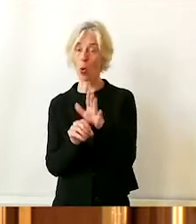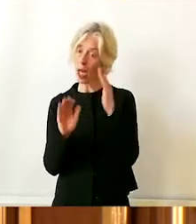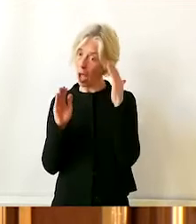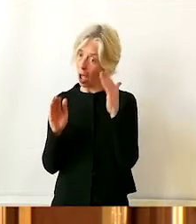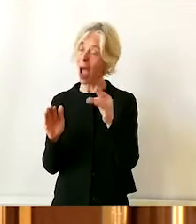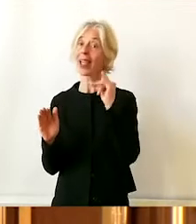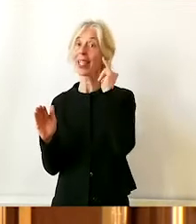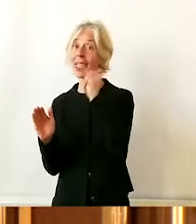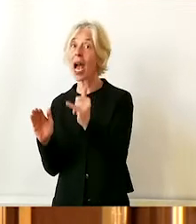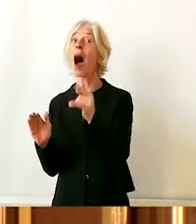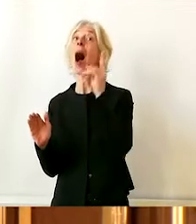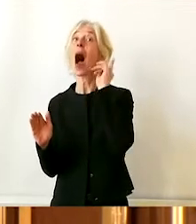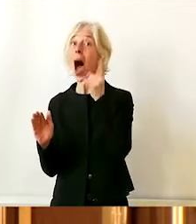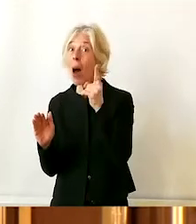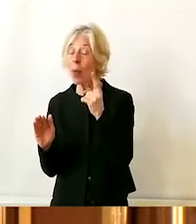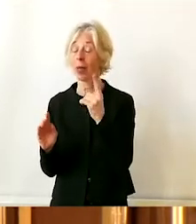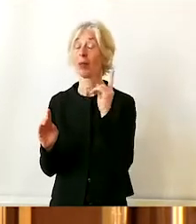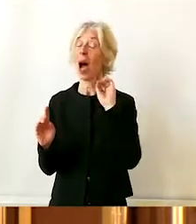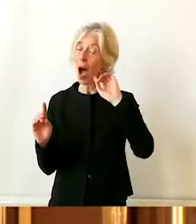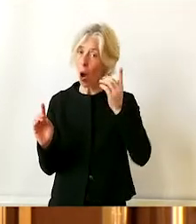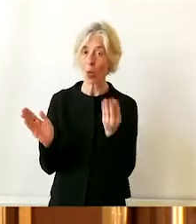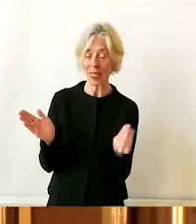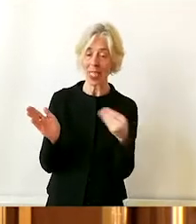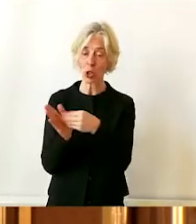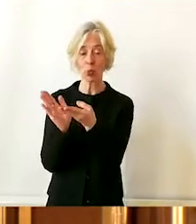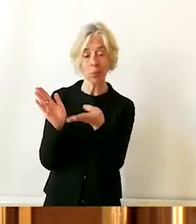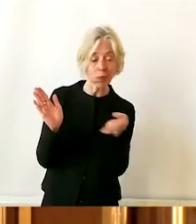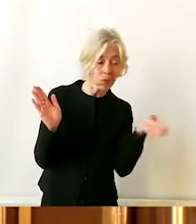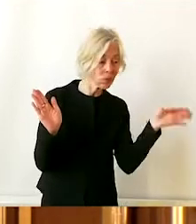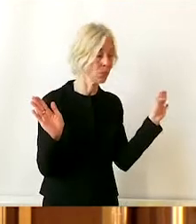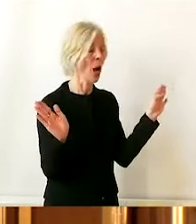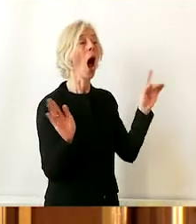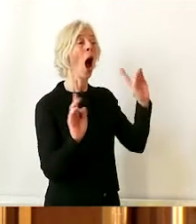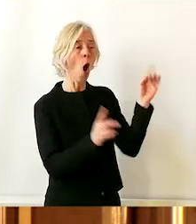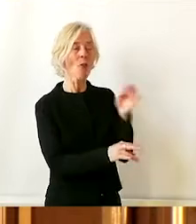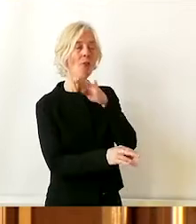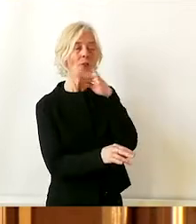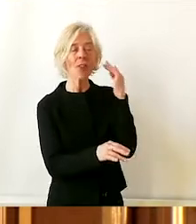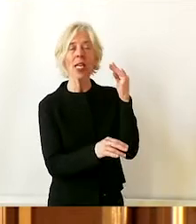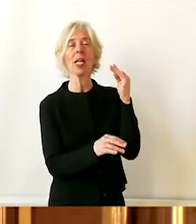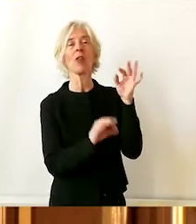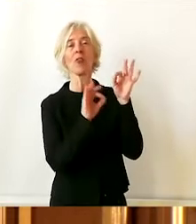nie so viel getan worden ist wie in einem vergleichbaren Zeitraum in den Jahren zuvor. Und da möchte ich